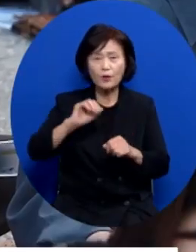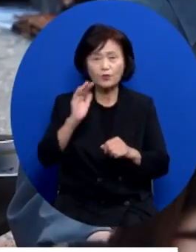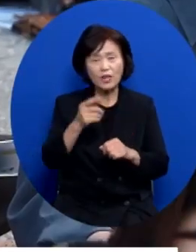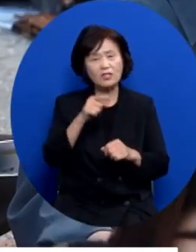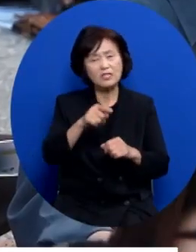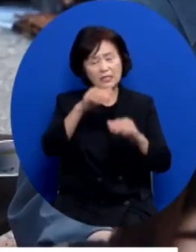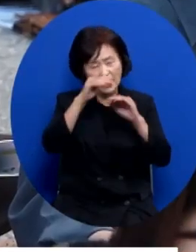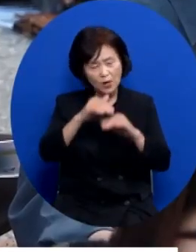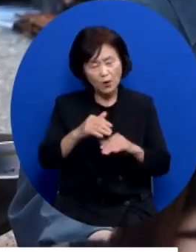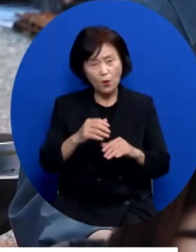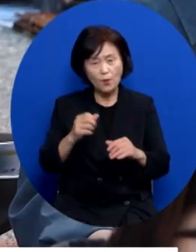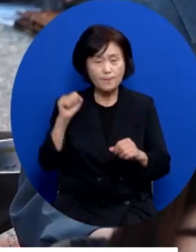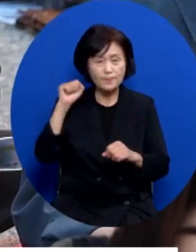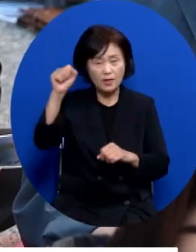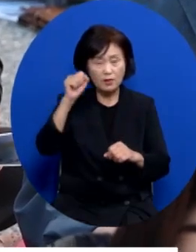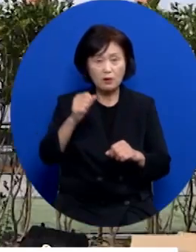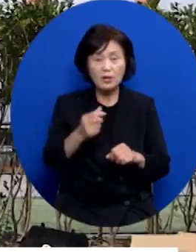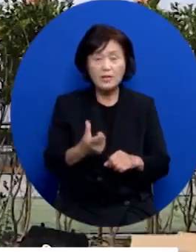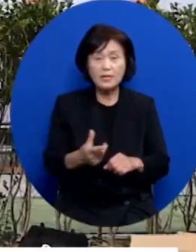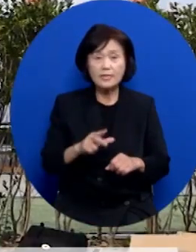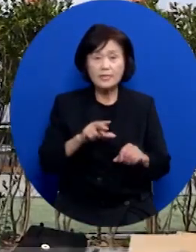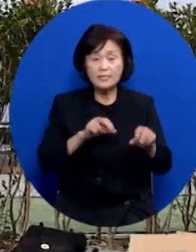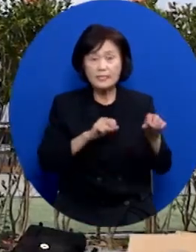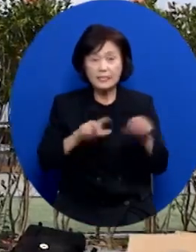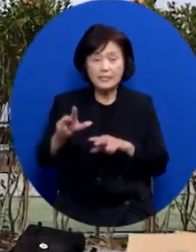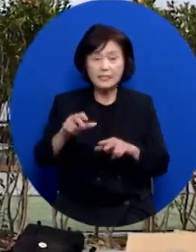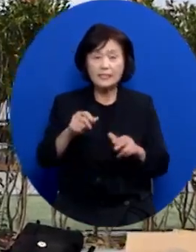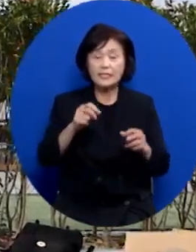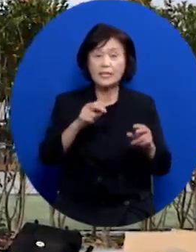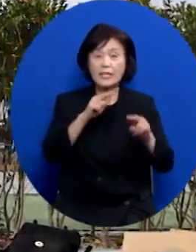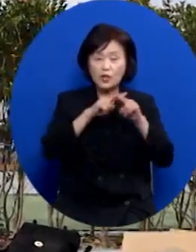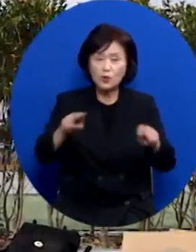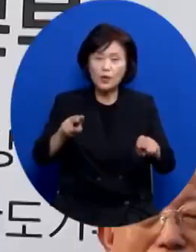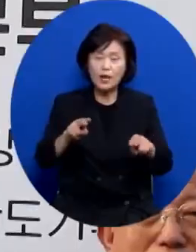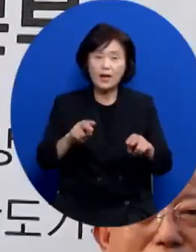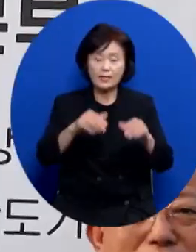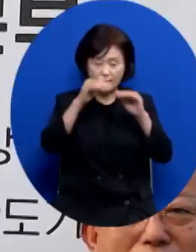탕하고 즉각 철회를 요구하는 성명서도 채택해 발표했습니다